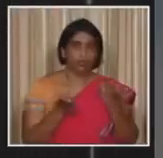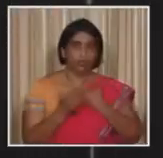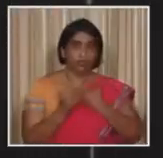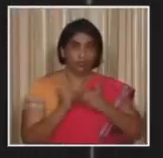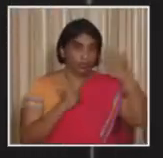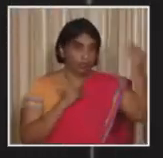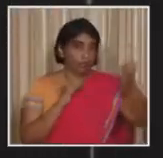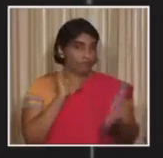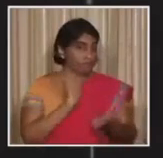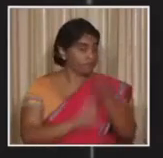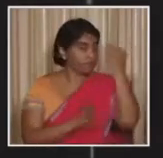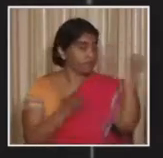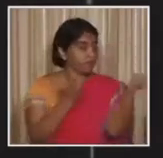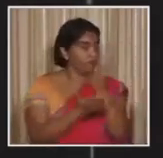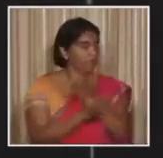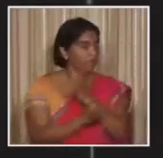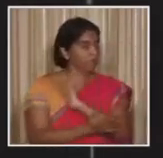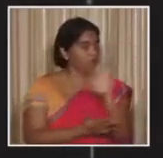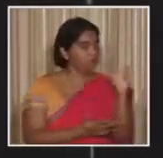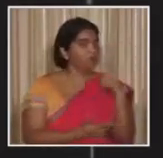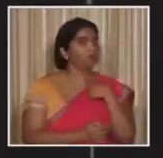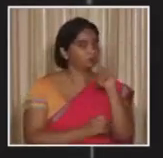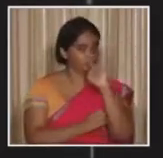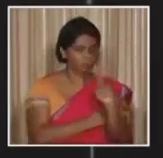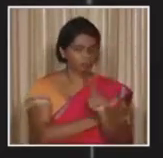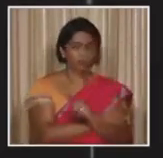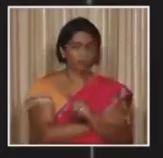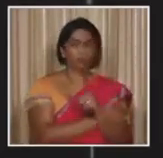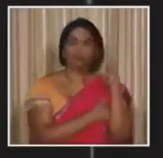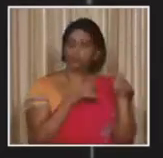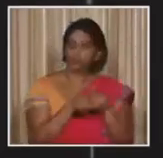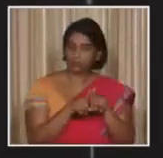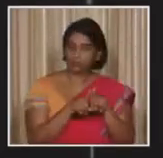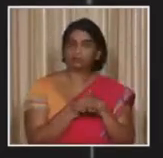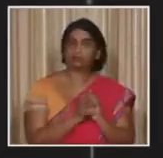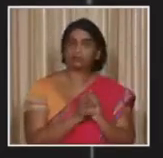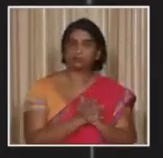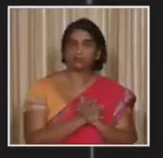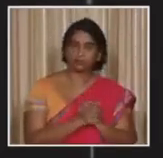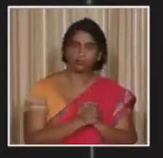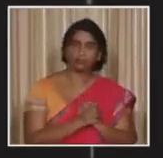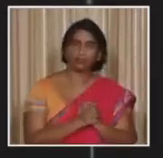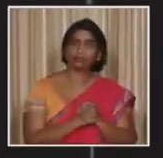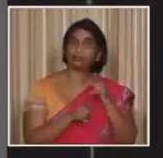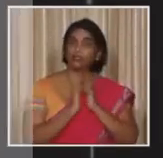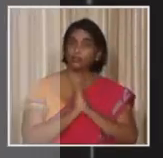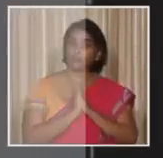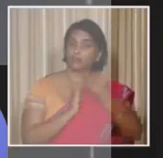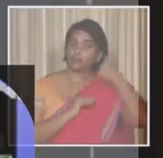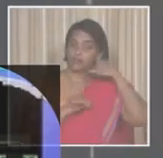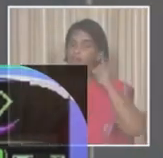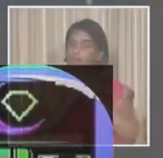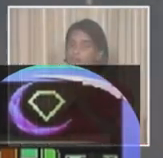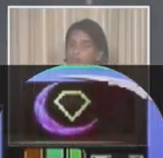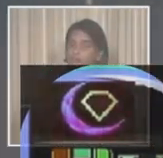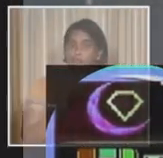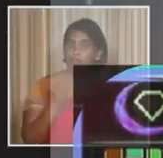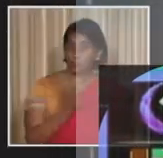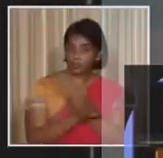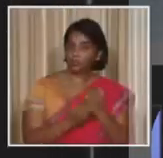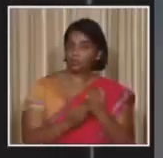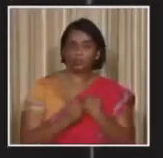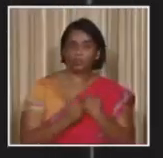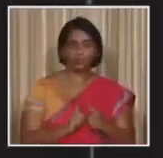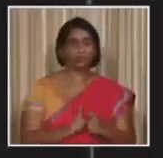සද්දකේ සීමාවක් තියෙනවා සභාපතිතුමනි. ඒ සීමාව ඉක්මවා යන්න දෙපයි කියන එකත් මේ අවස්ථාවේදී මම කියනවා. ඉතින් ඒ වගේම